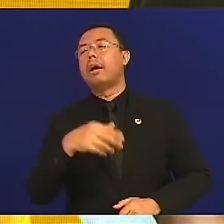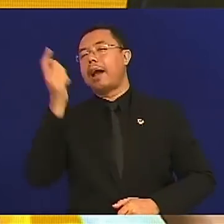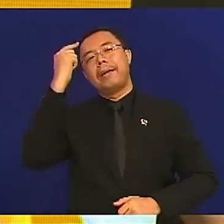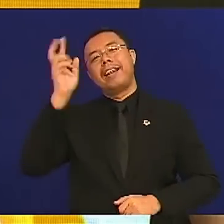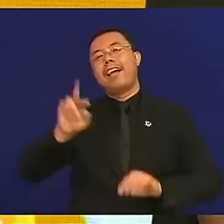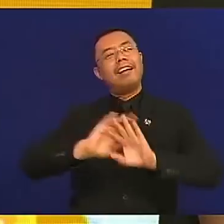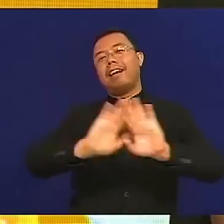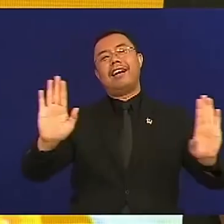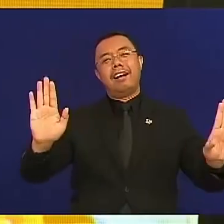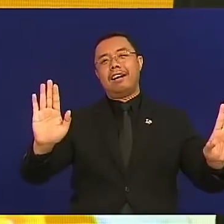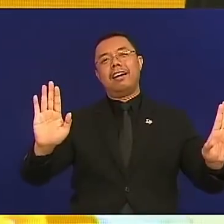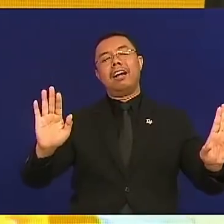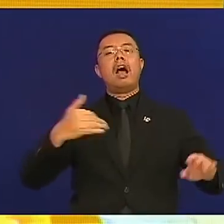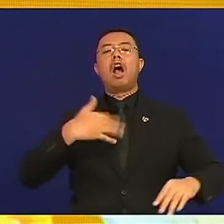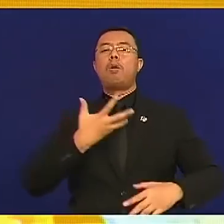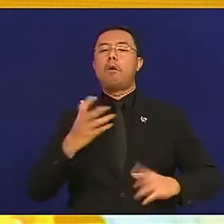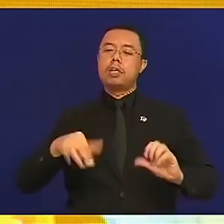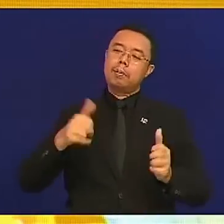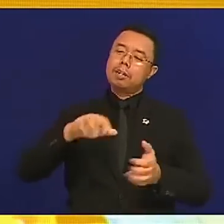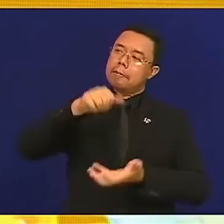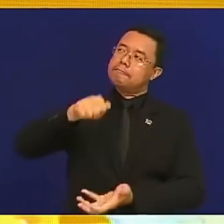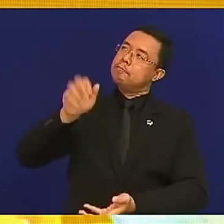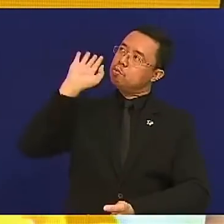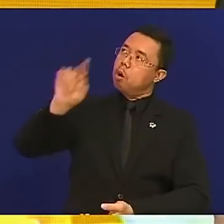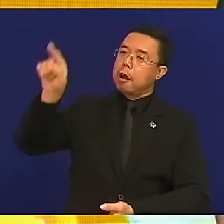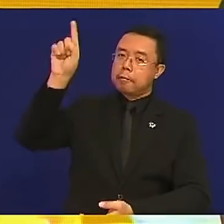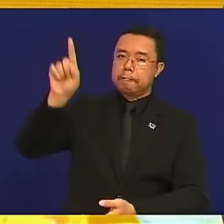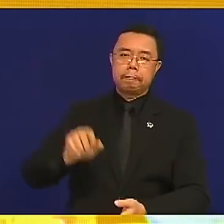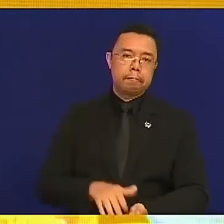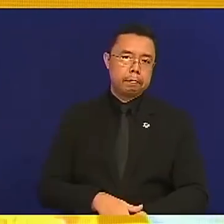mikir lagi deh. Aku mau berkemas-kemas aja deh.